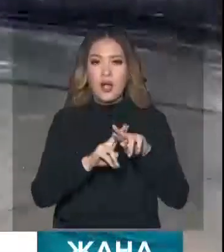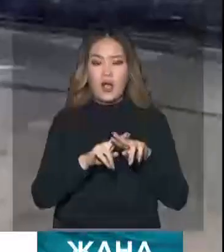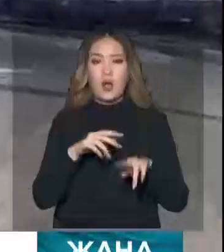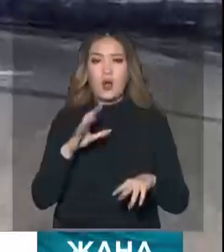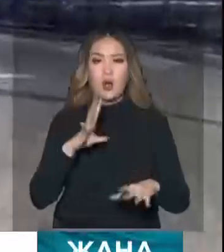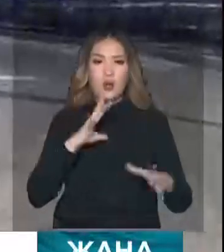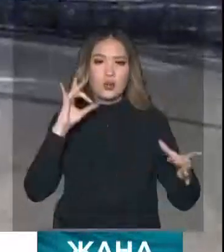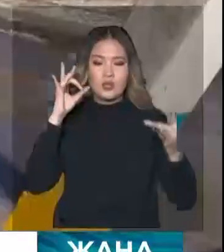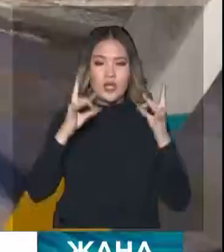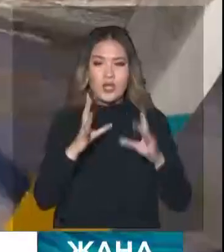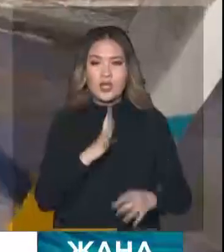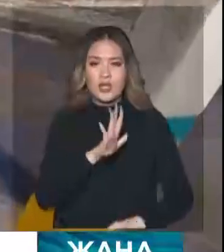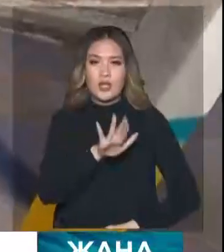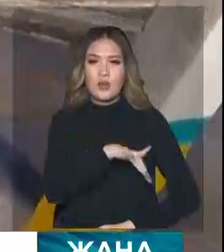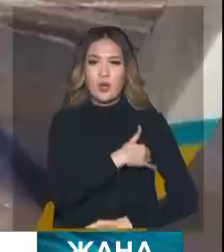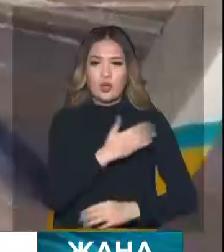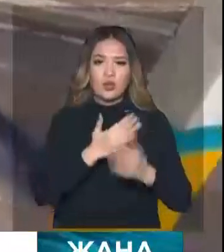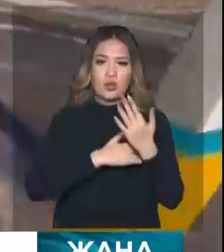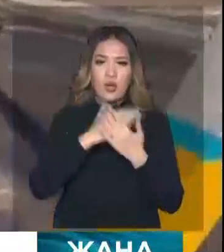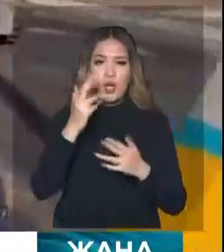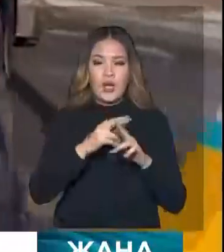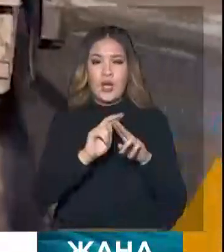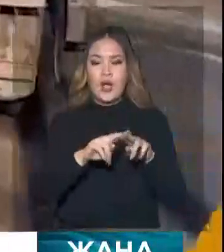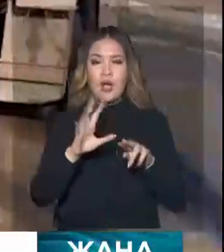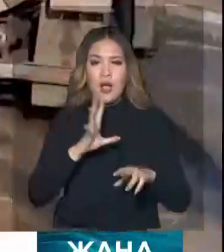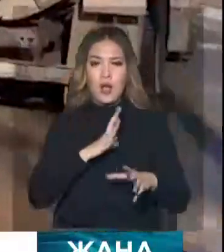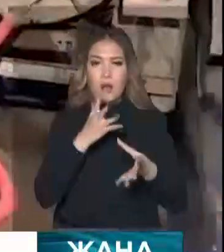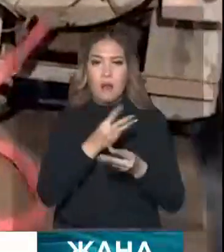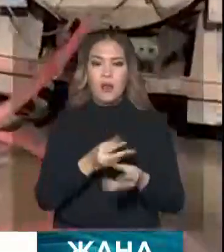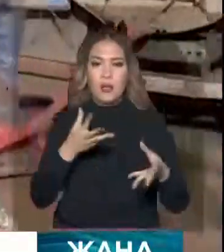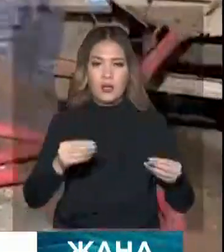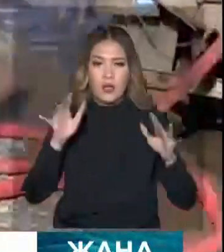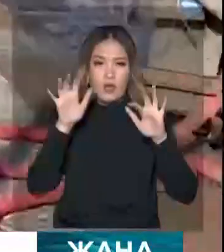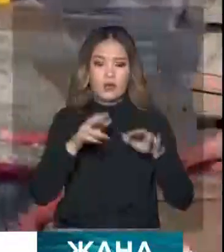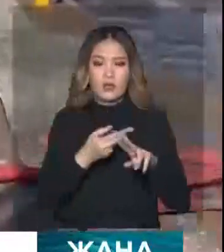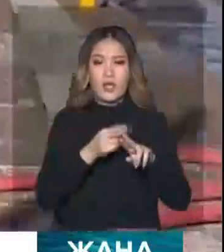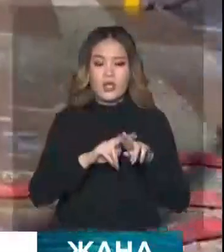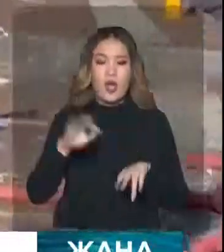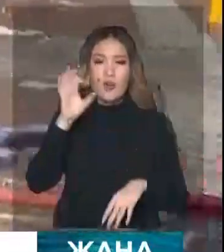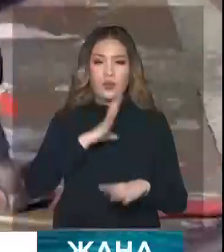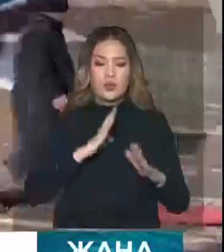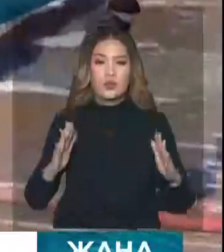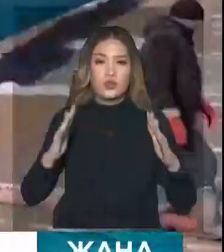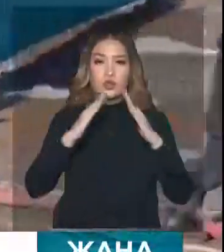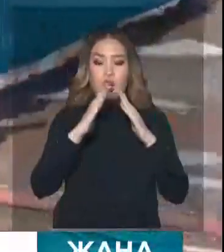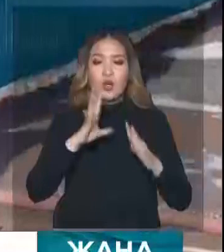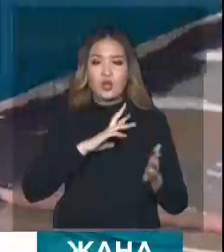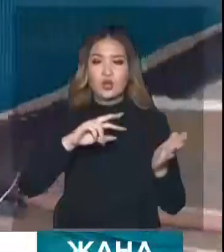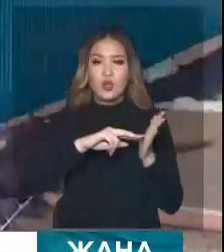Жағдайдың ушығуына ауа температурасының жоғарылап, қардың еруі де себеп болған. Белгілі болғандай, үй тұрғызарда